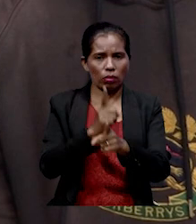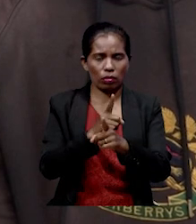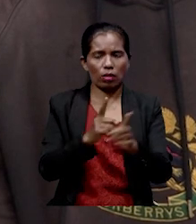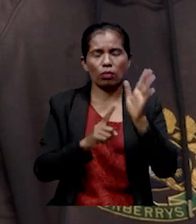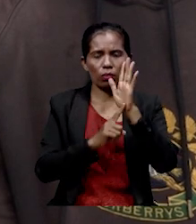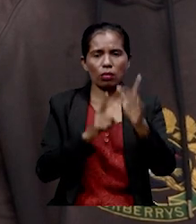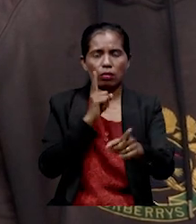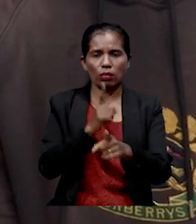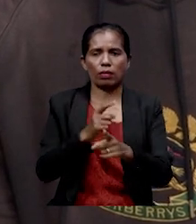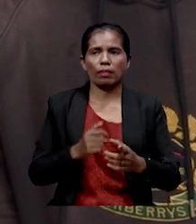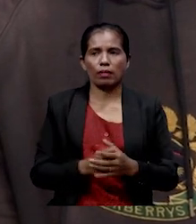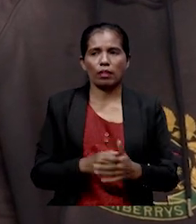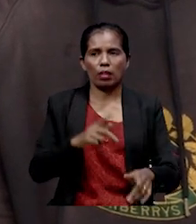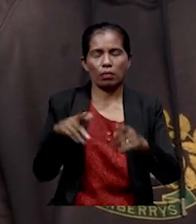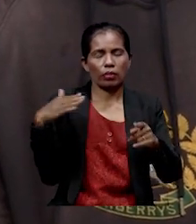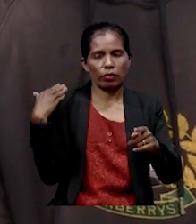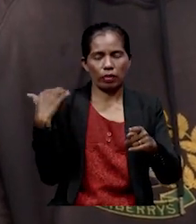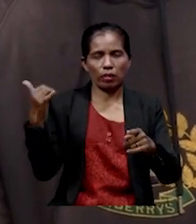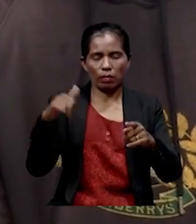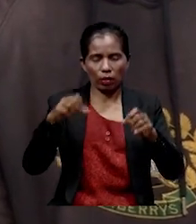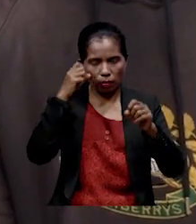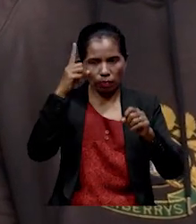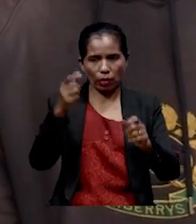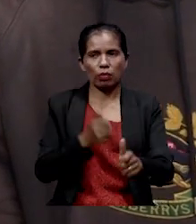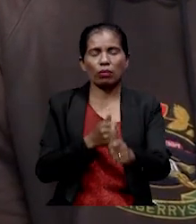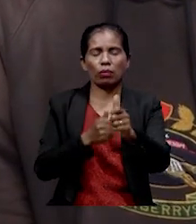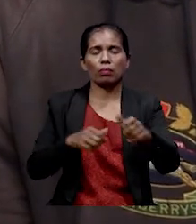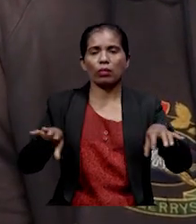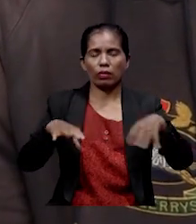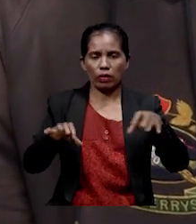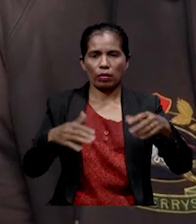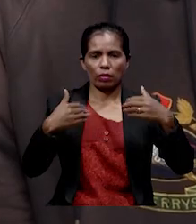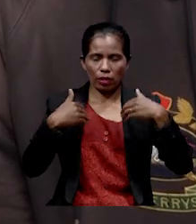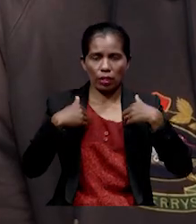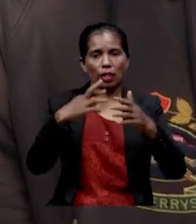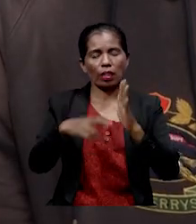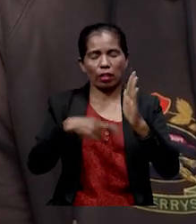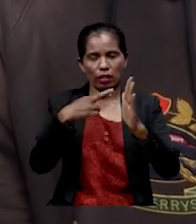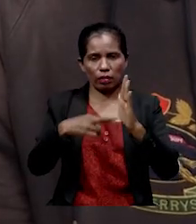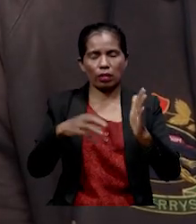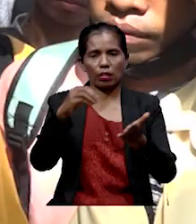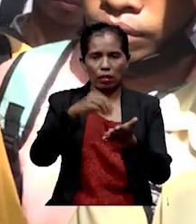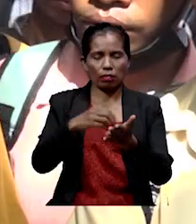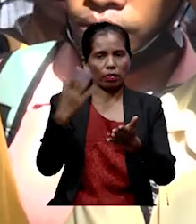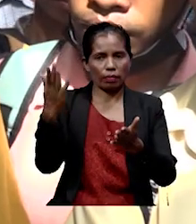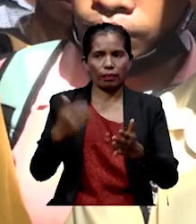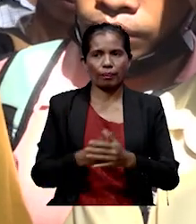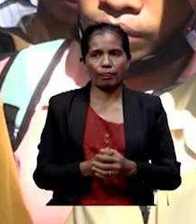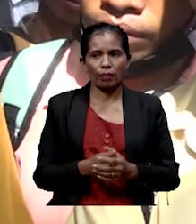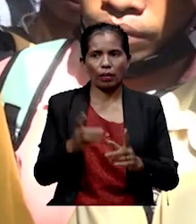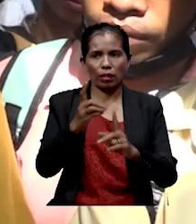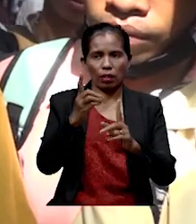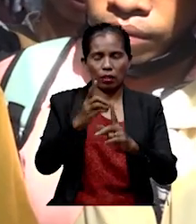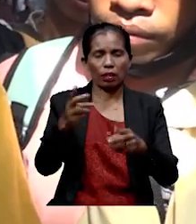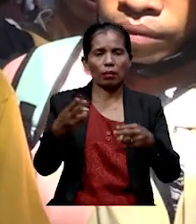thank you claro para hansa ema job in sir ema ten comprende la utur sistema ne be maka establece tena ko da tanwe limitar